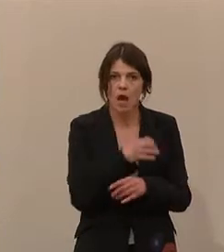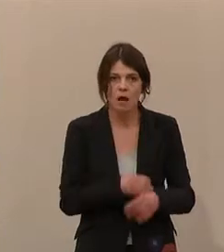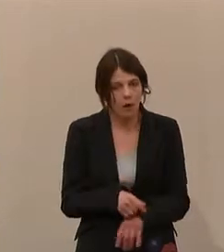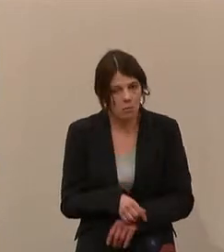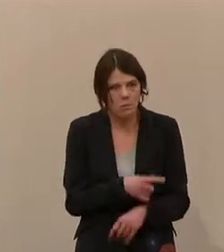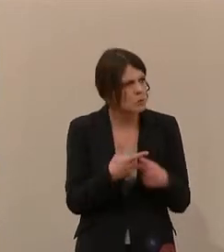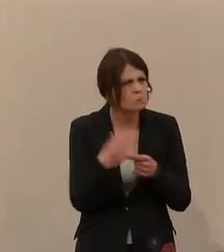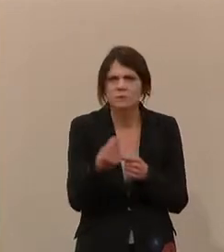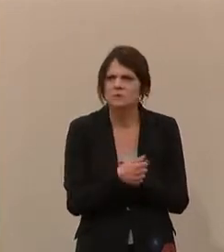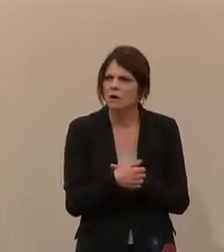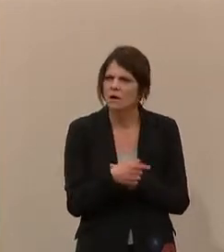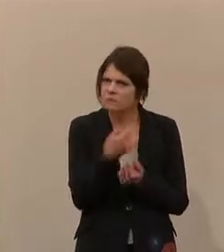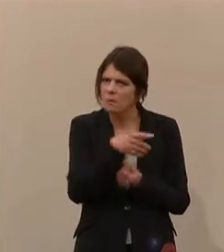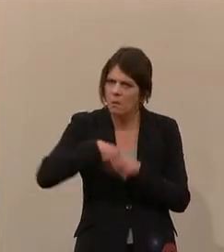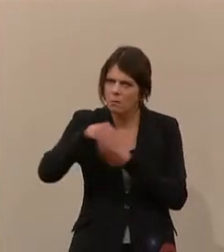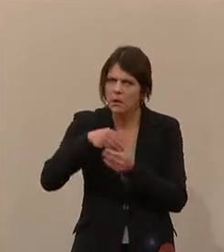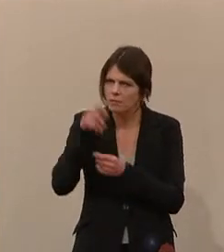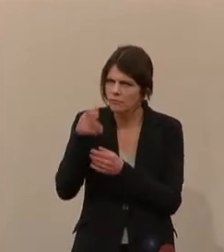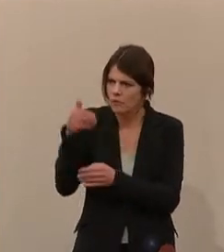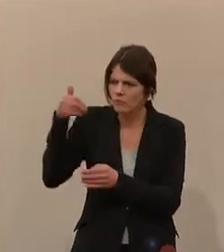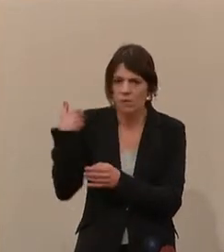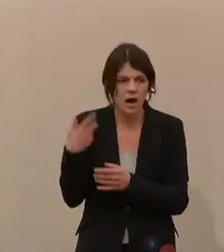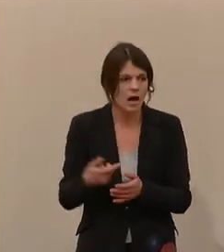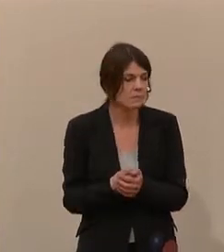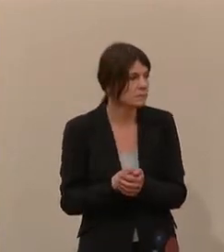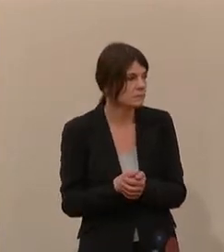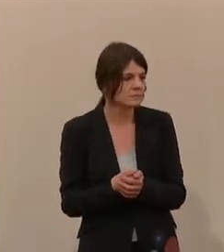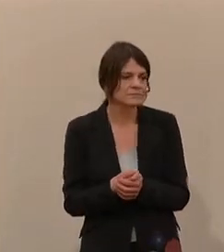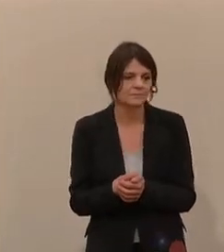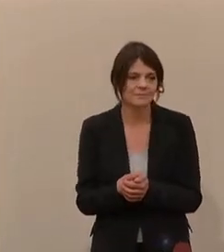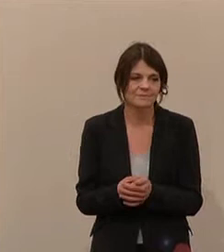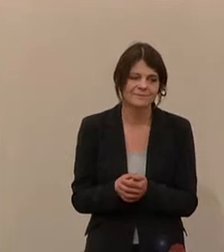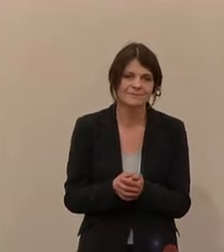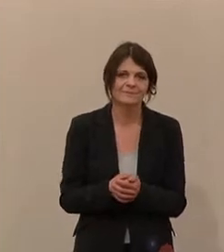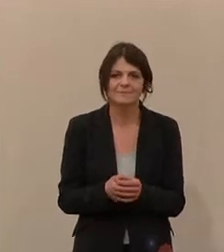schon spitze, wie Sie mit Ihrem Vorgänger umgehen. Und ich glaube,